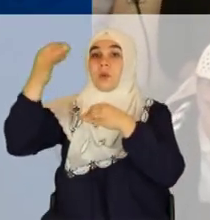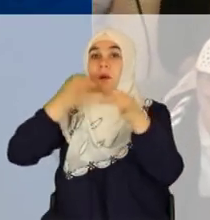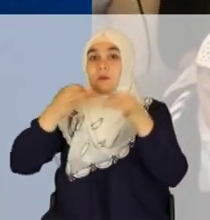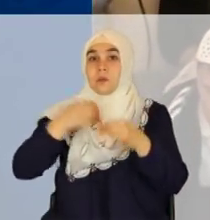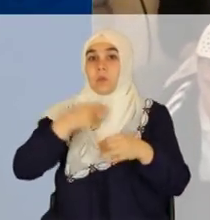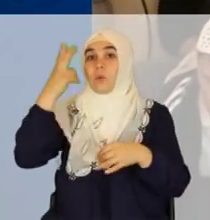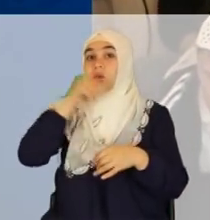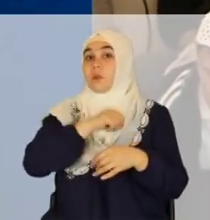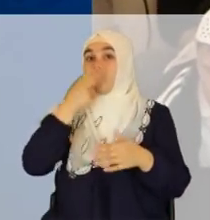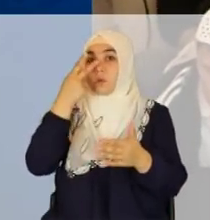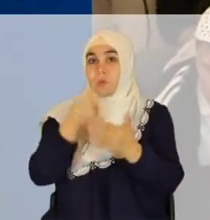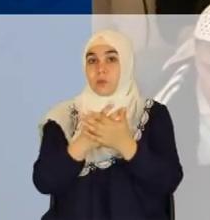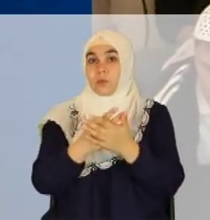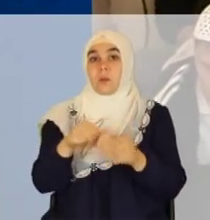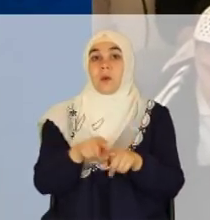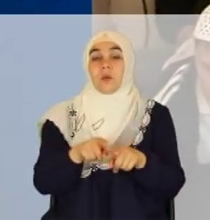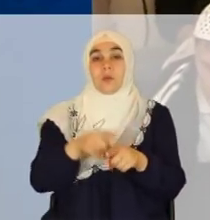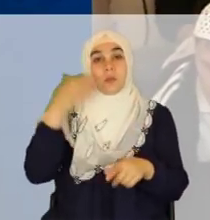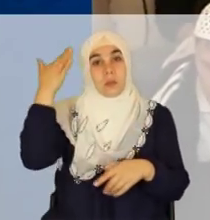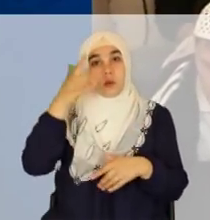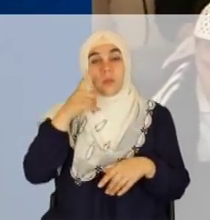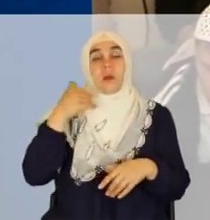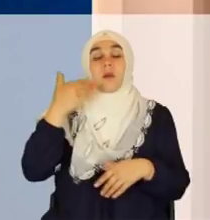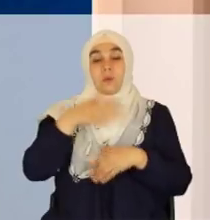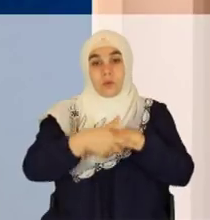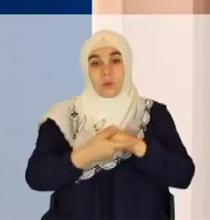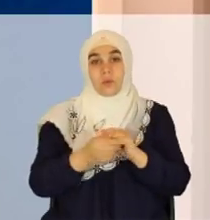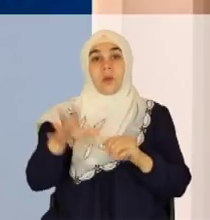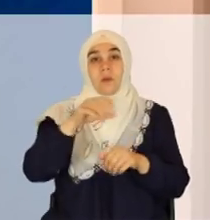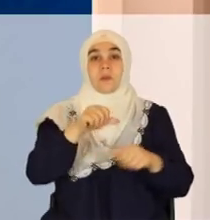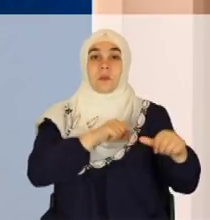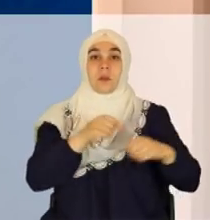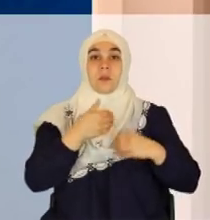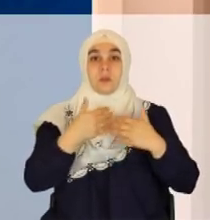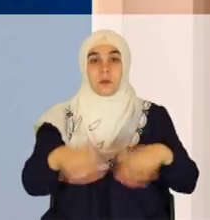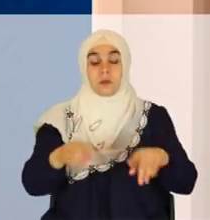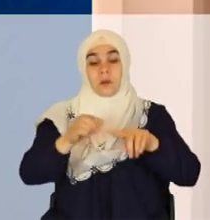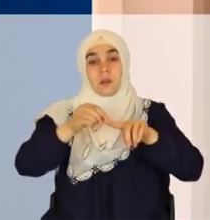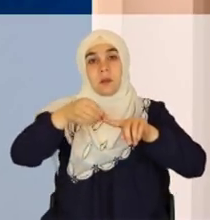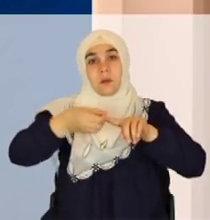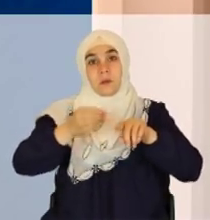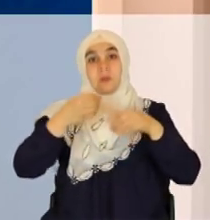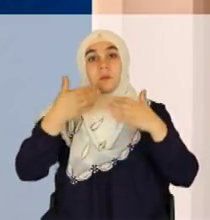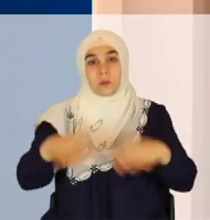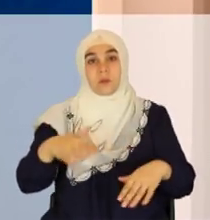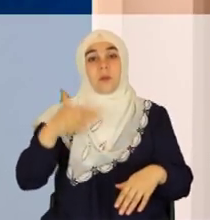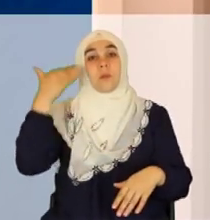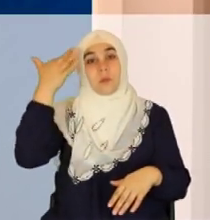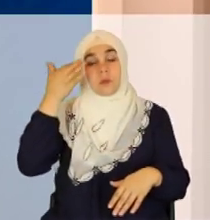Allah korup durup da, ben niyetle korunu yuyamdan, korun dedi günahlarım dökülerdi, tırnağını astegeyim.